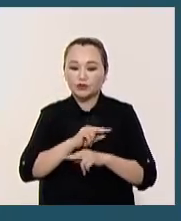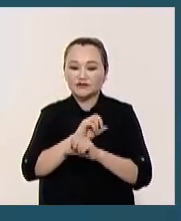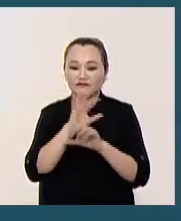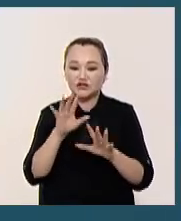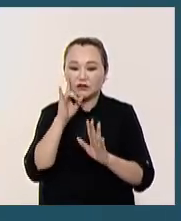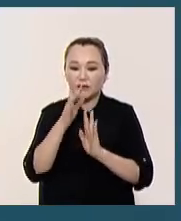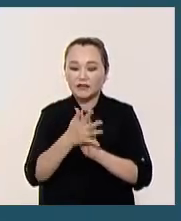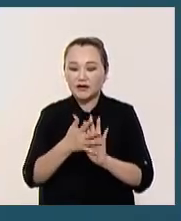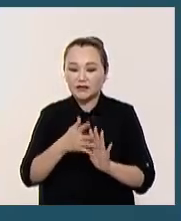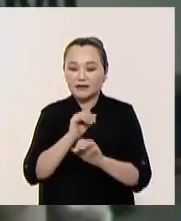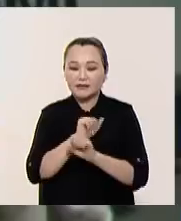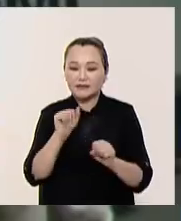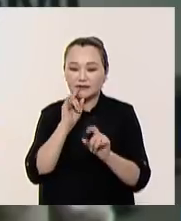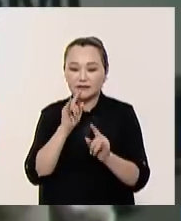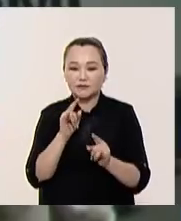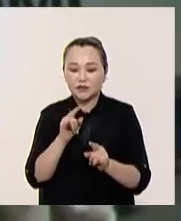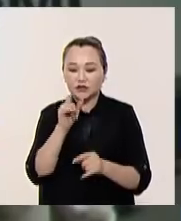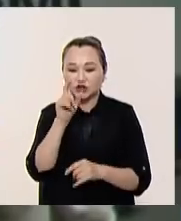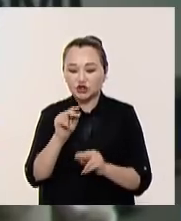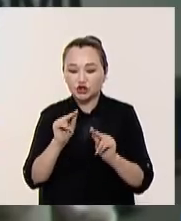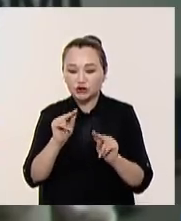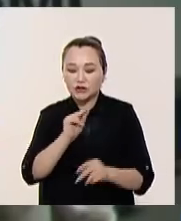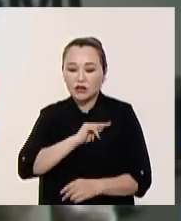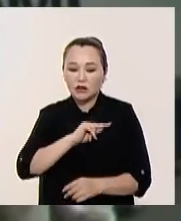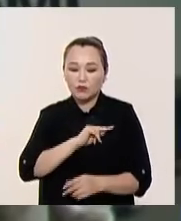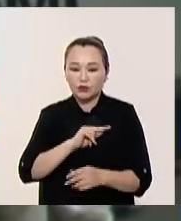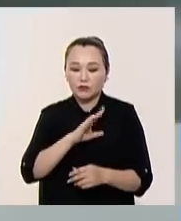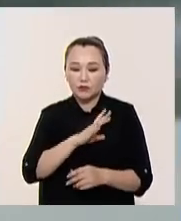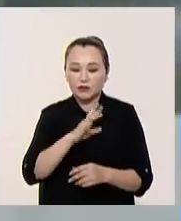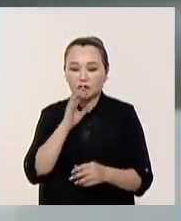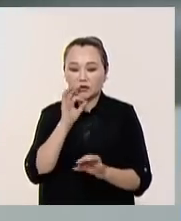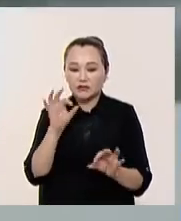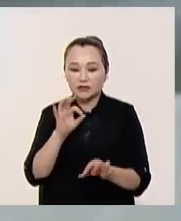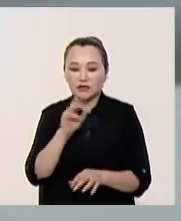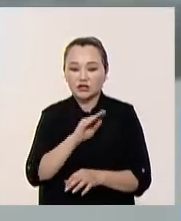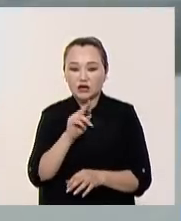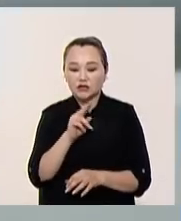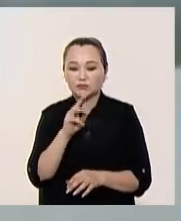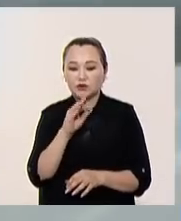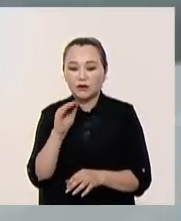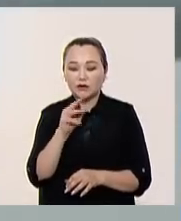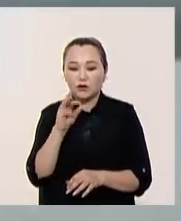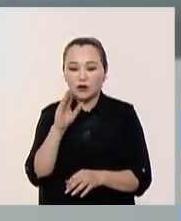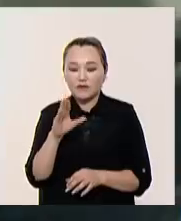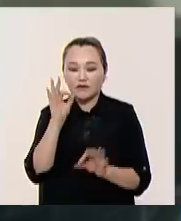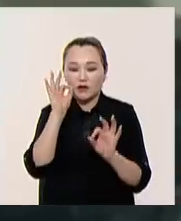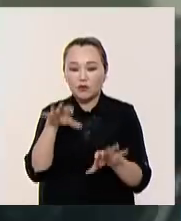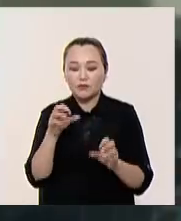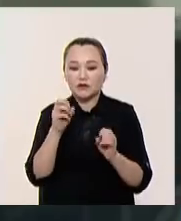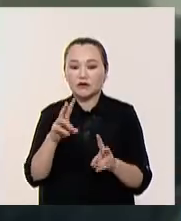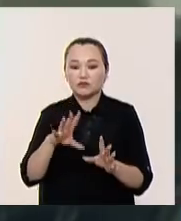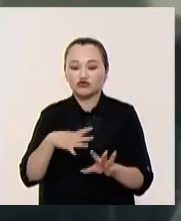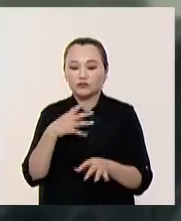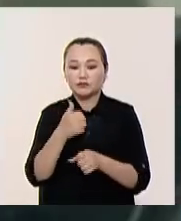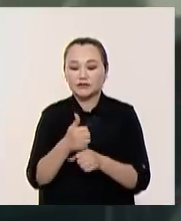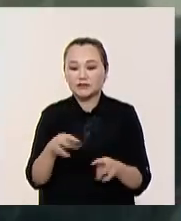священное понятие. Нельзя насмехаться над честной работой, говорил накануне Касым Жомарт Токаев. Напомнив, как